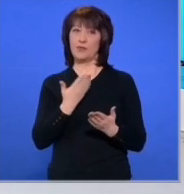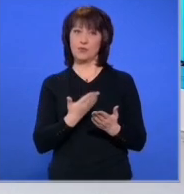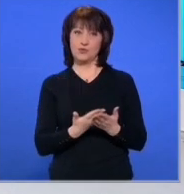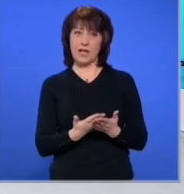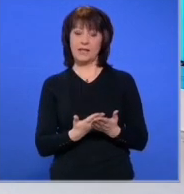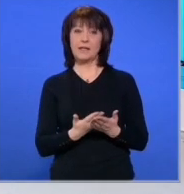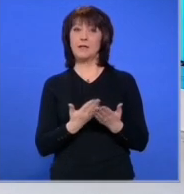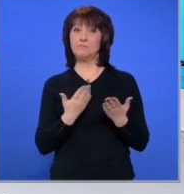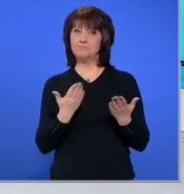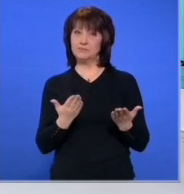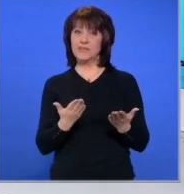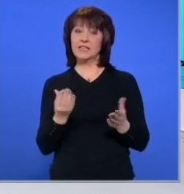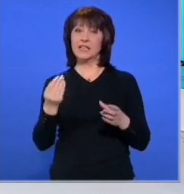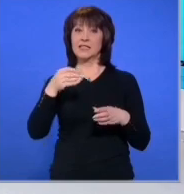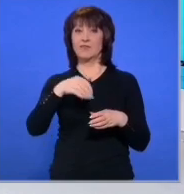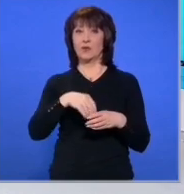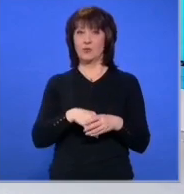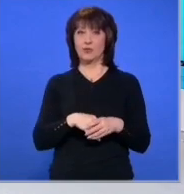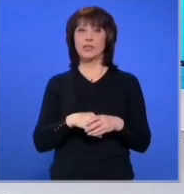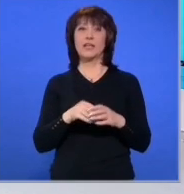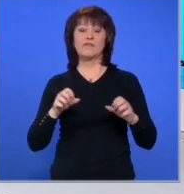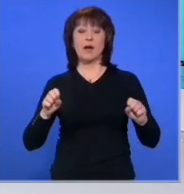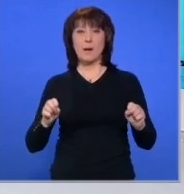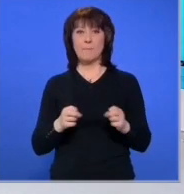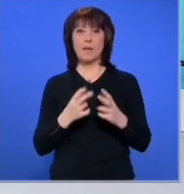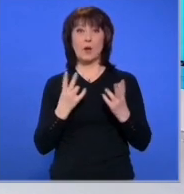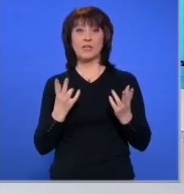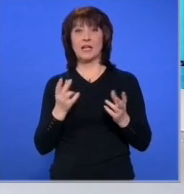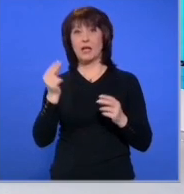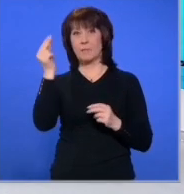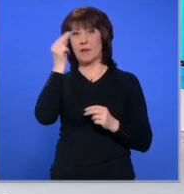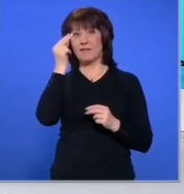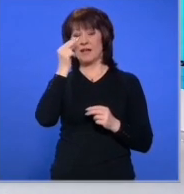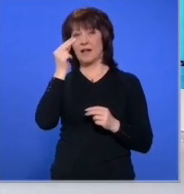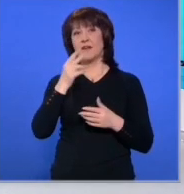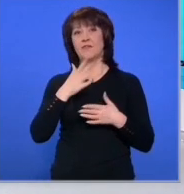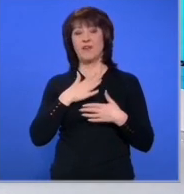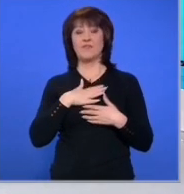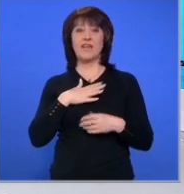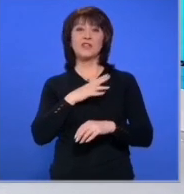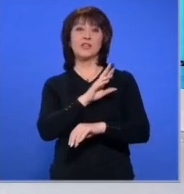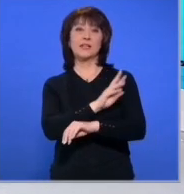с които да се включите в рубриката «Приоткрий България» на познатия ви адрес